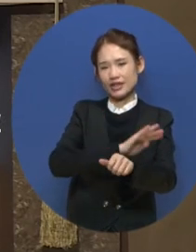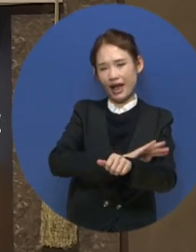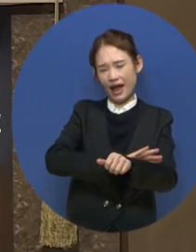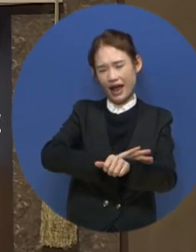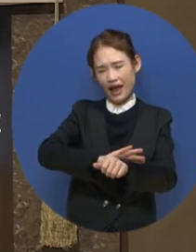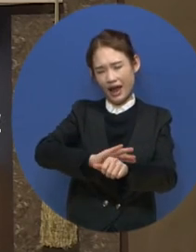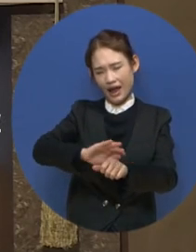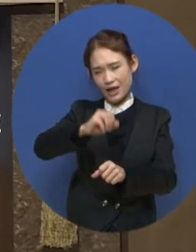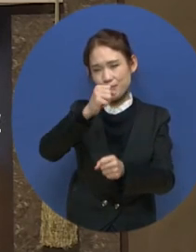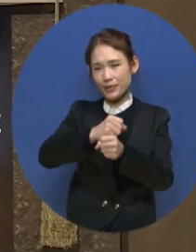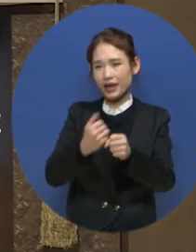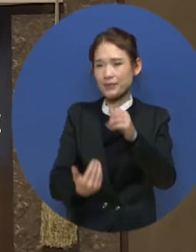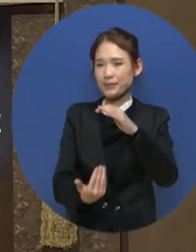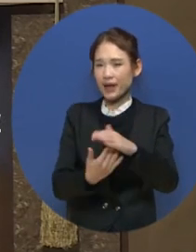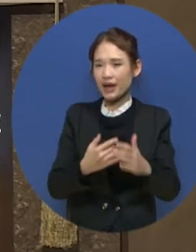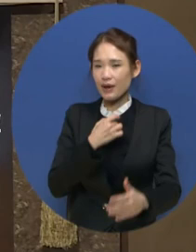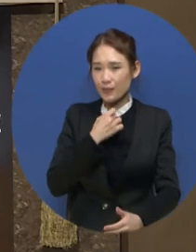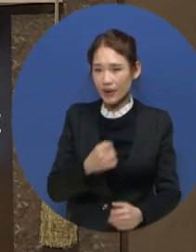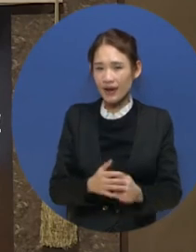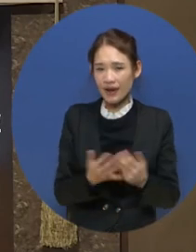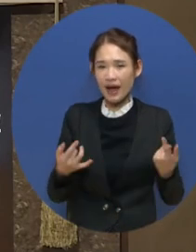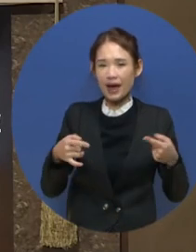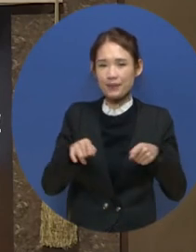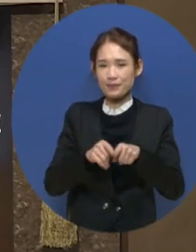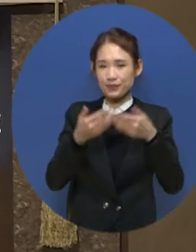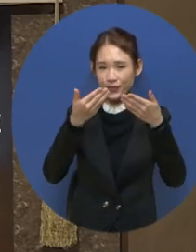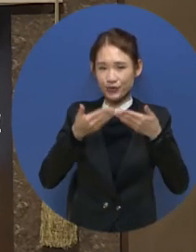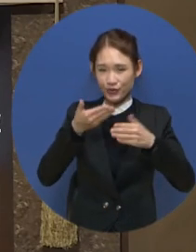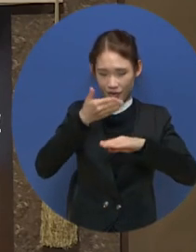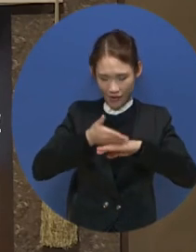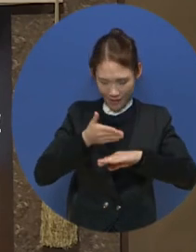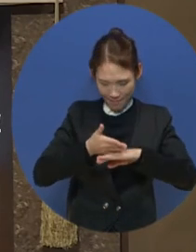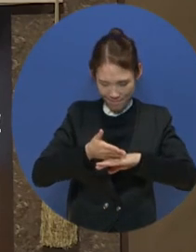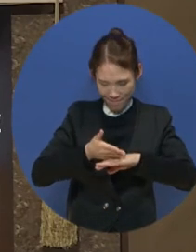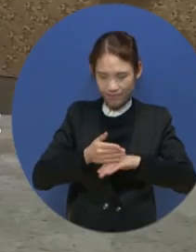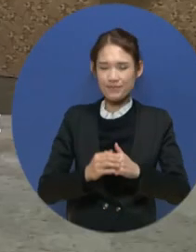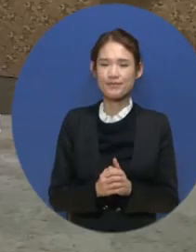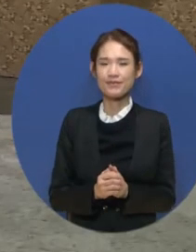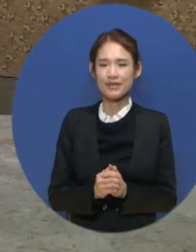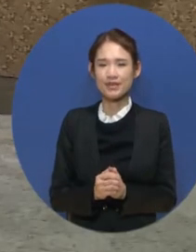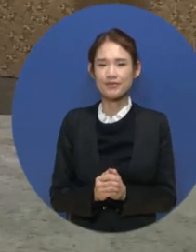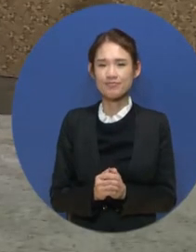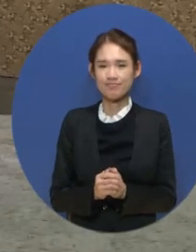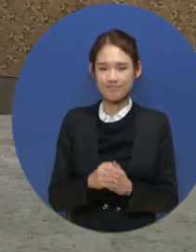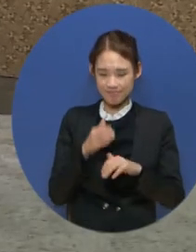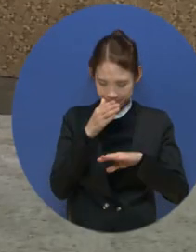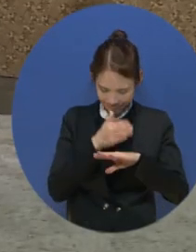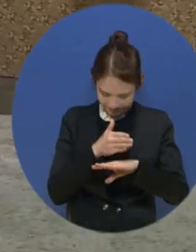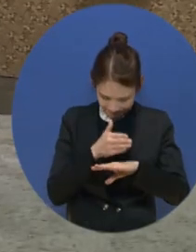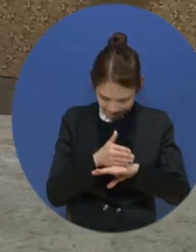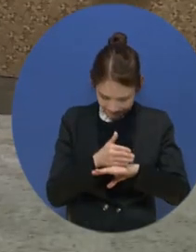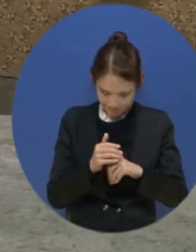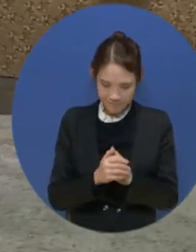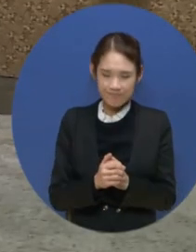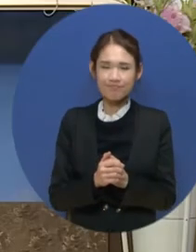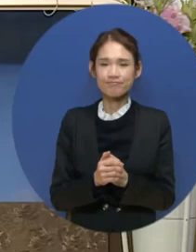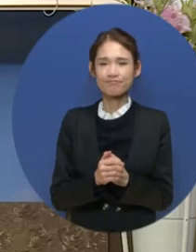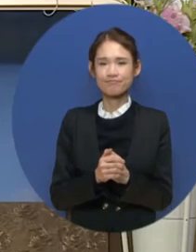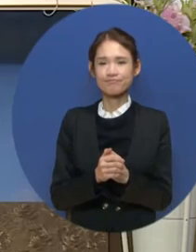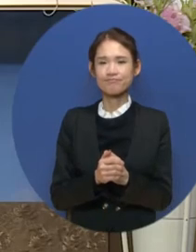조성이 됐으면 좋겠습니다 함께 해주셔서 너무 감사합니다 고맙습니다 4 3 다 3돈